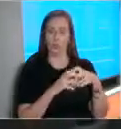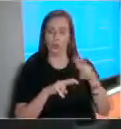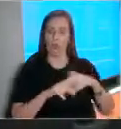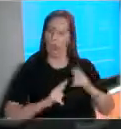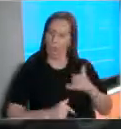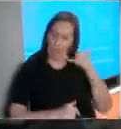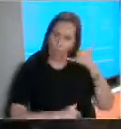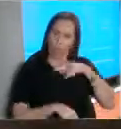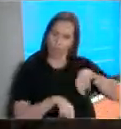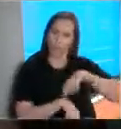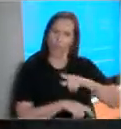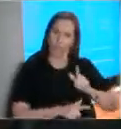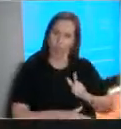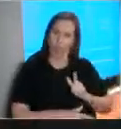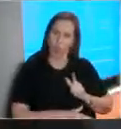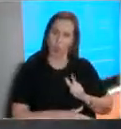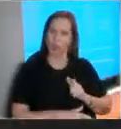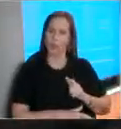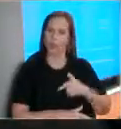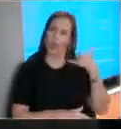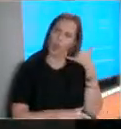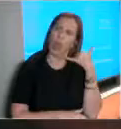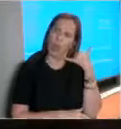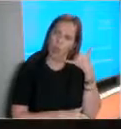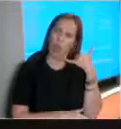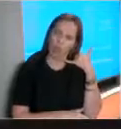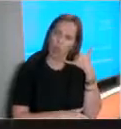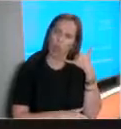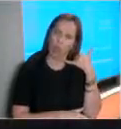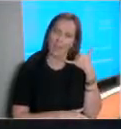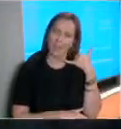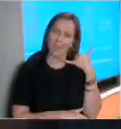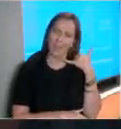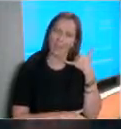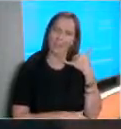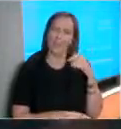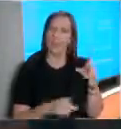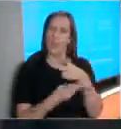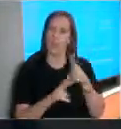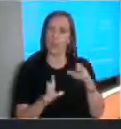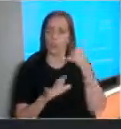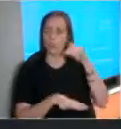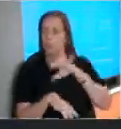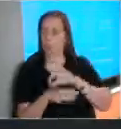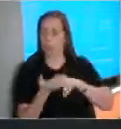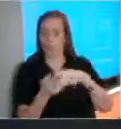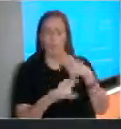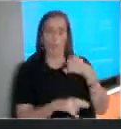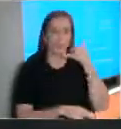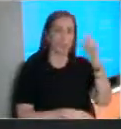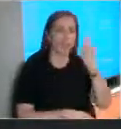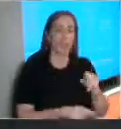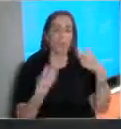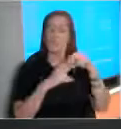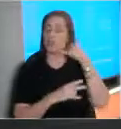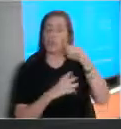שעות, שעות, תוקעים לך תקליט ואתה לא יכול לשים לא את קופת חולים לאומית ולא את ישראכרט ולא